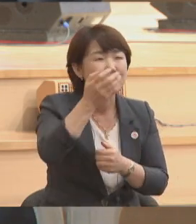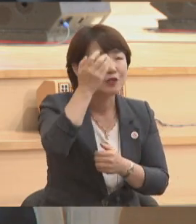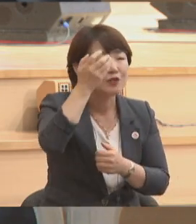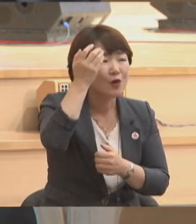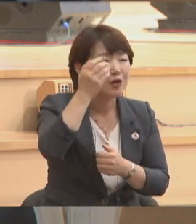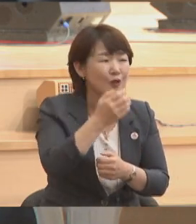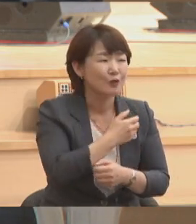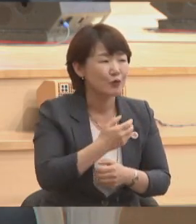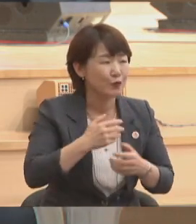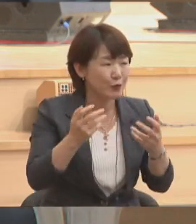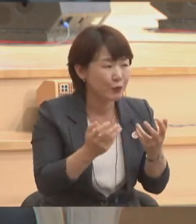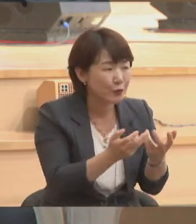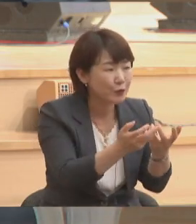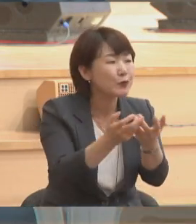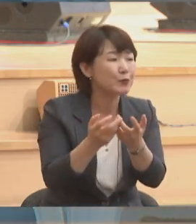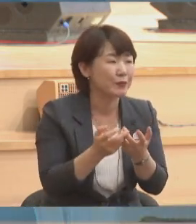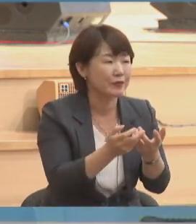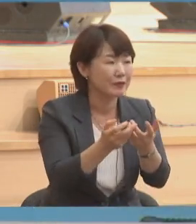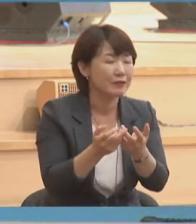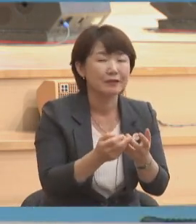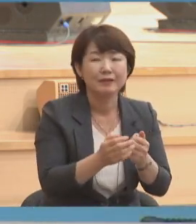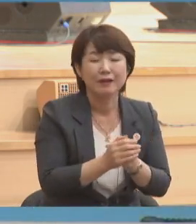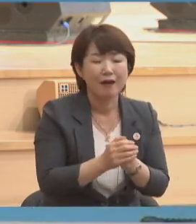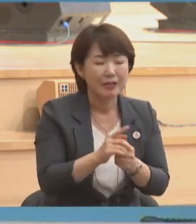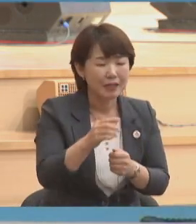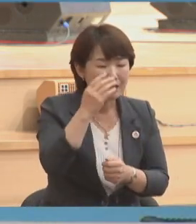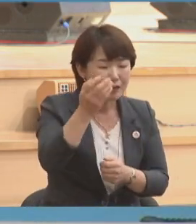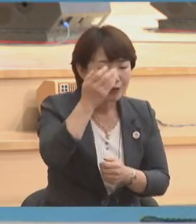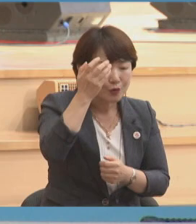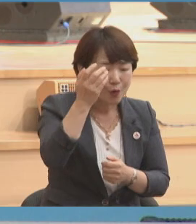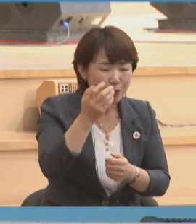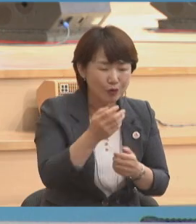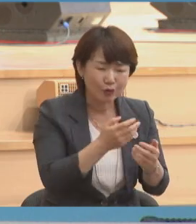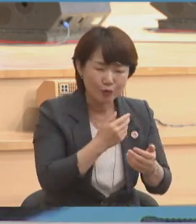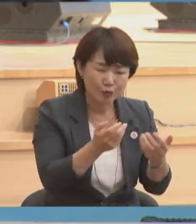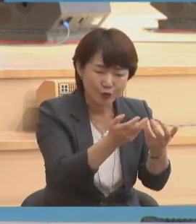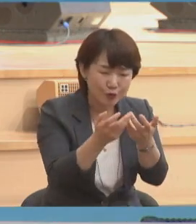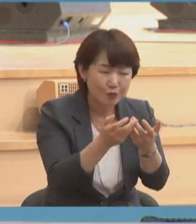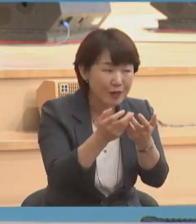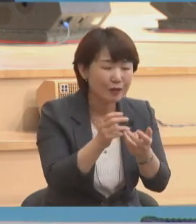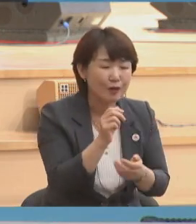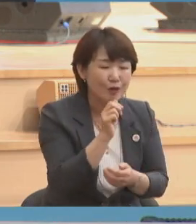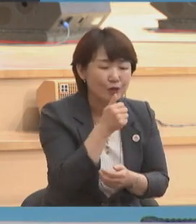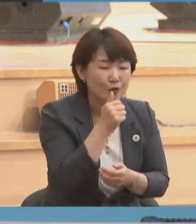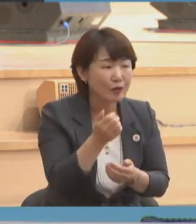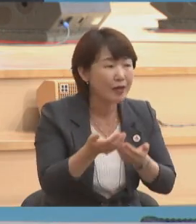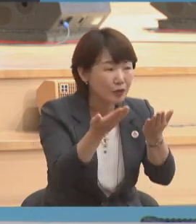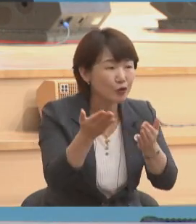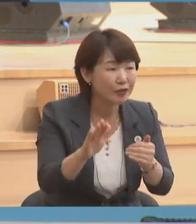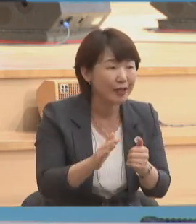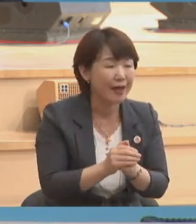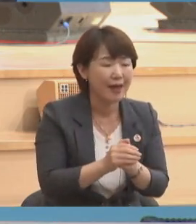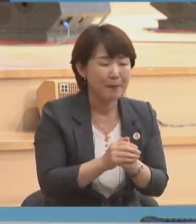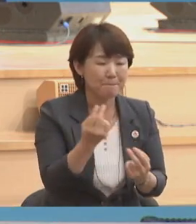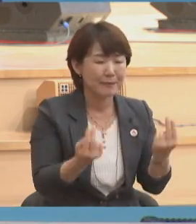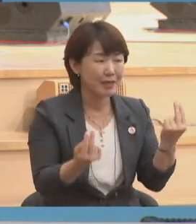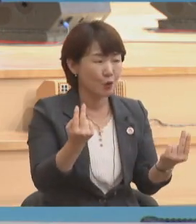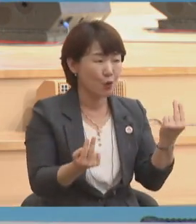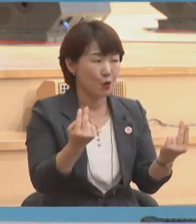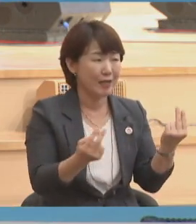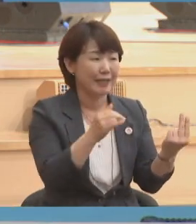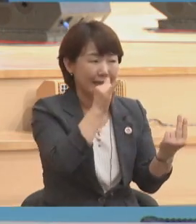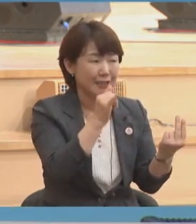거예요. 그런데 이 성령 충만을 소개하는데 바울이 말이에요, 뭐와 대조하면서 소개하냐면